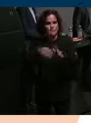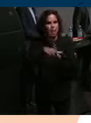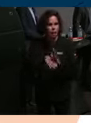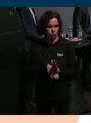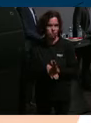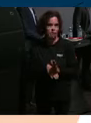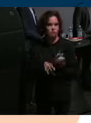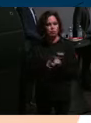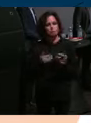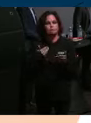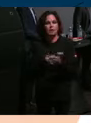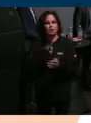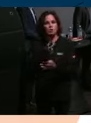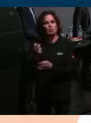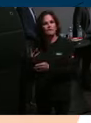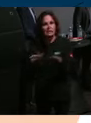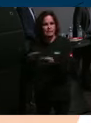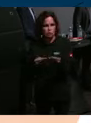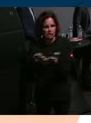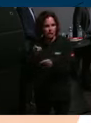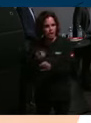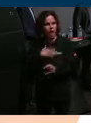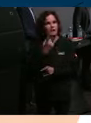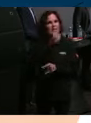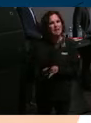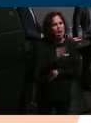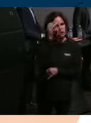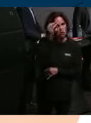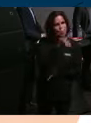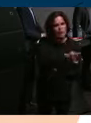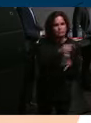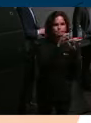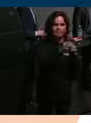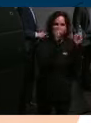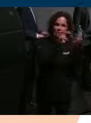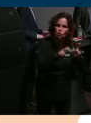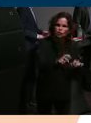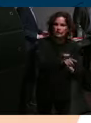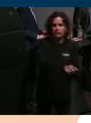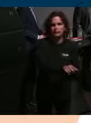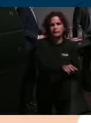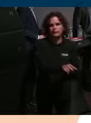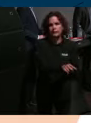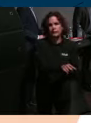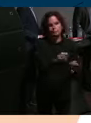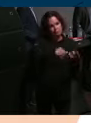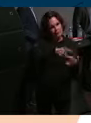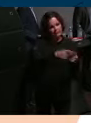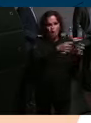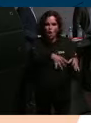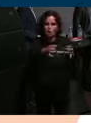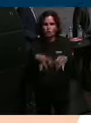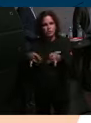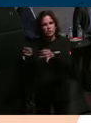i 2024-budsjettet setter av 1 milliard kroner til forskning innenfor de her løsningene som